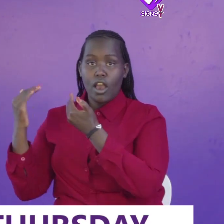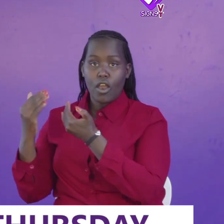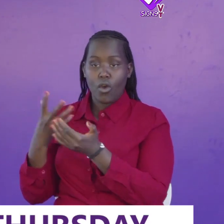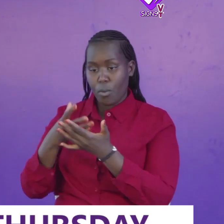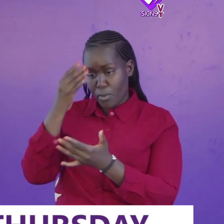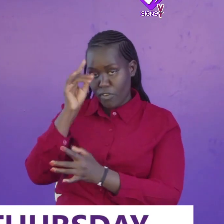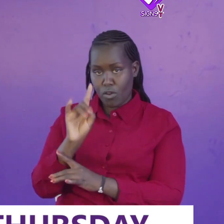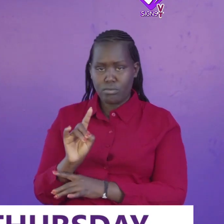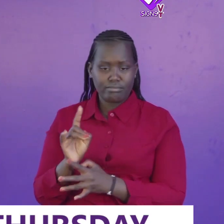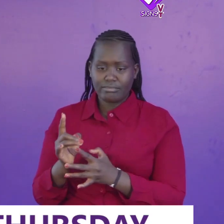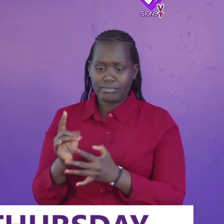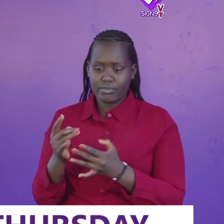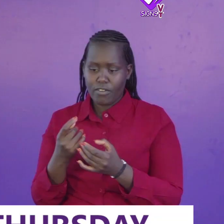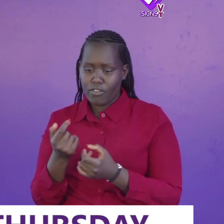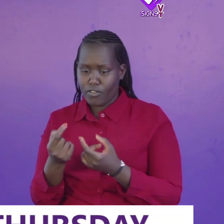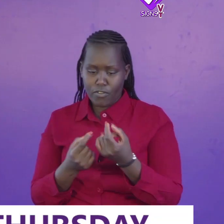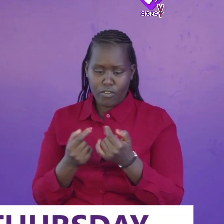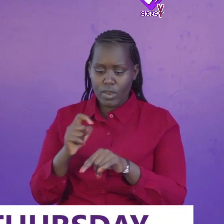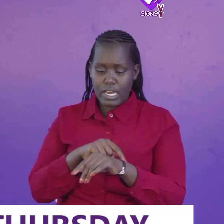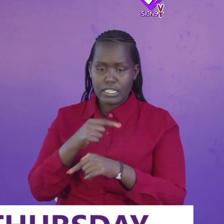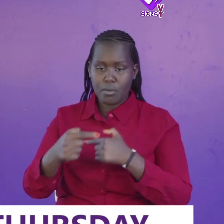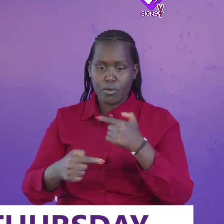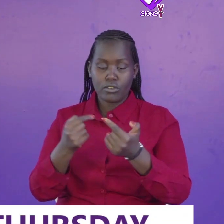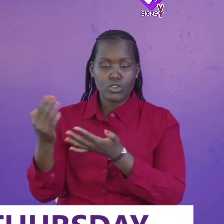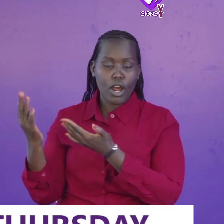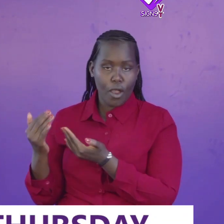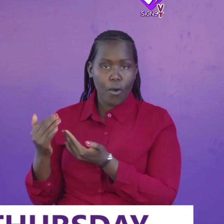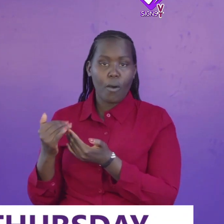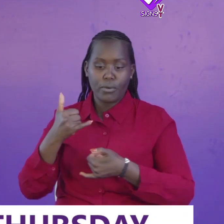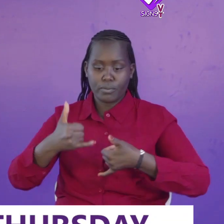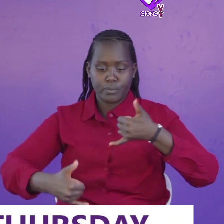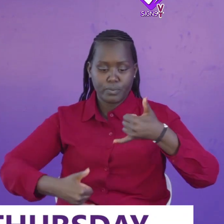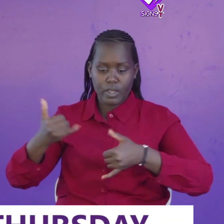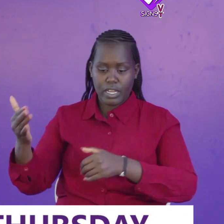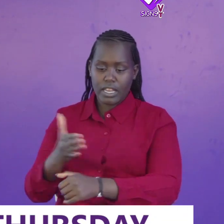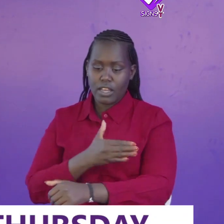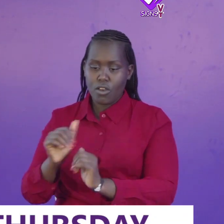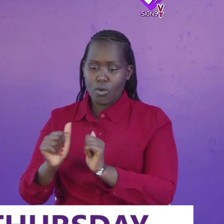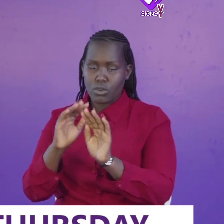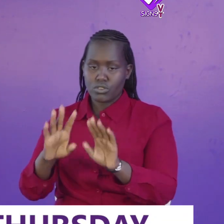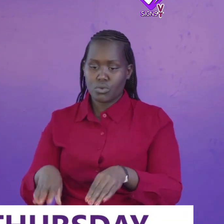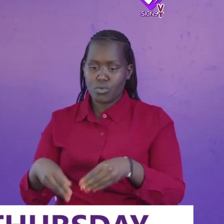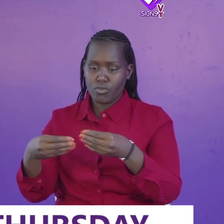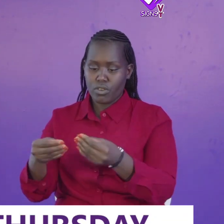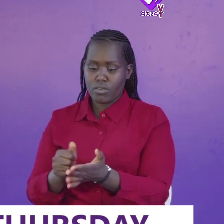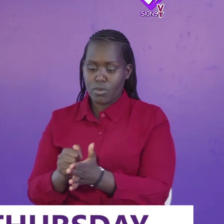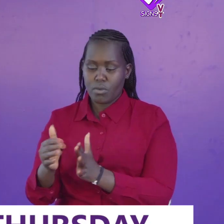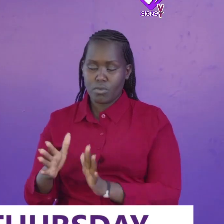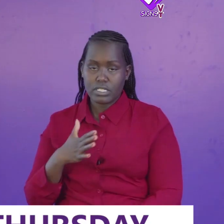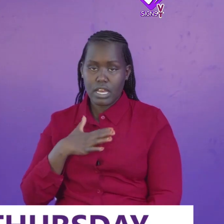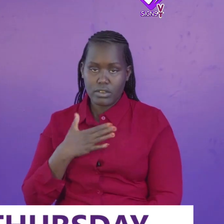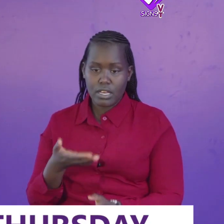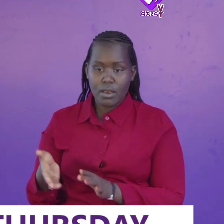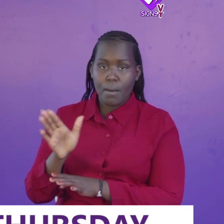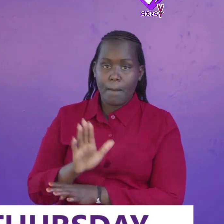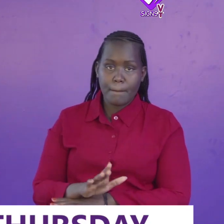1 2 3 kidogo as we continue, na pia I hope mume enjoy muziki yenye mpapatiwa na our producer. Back to